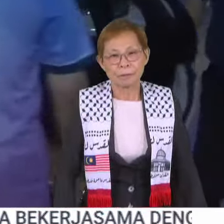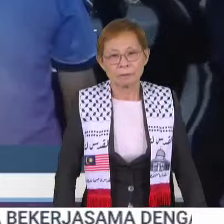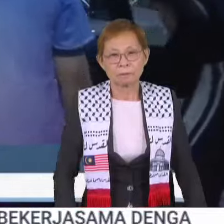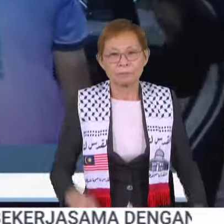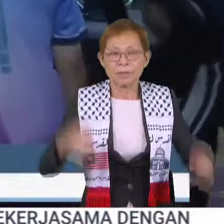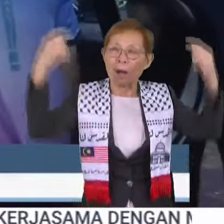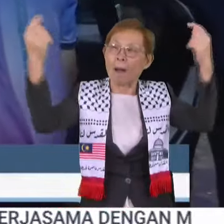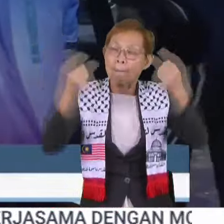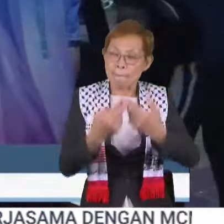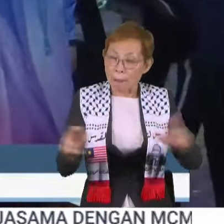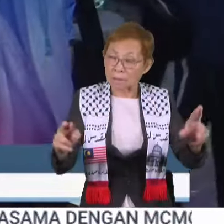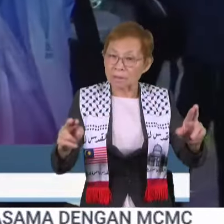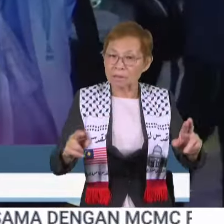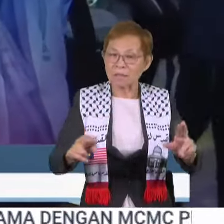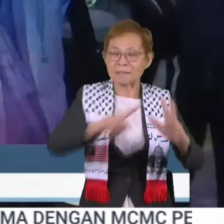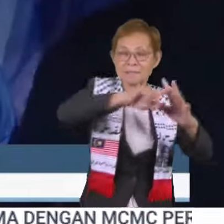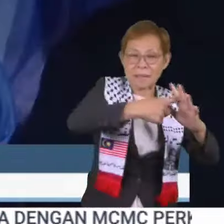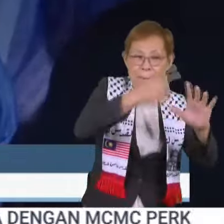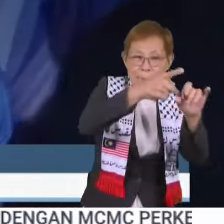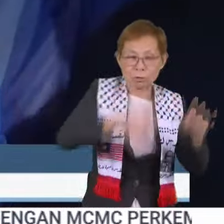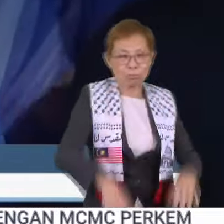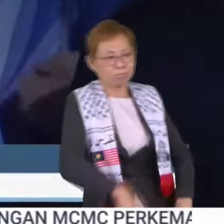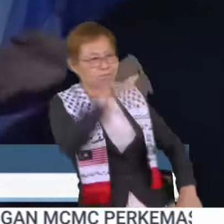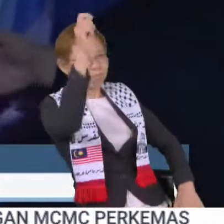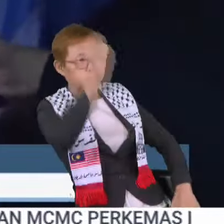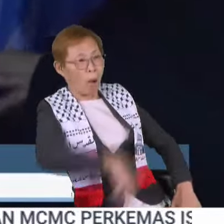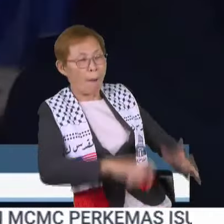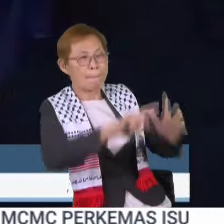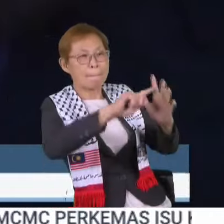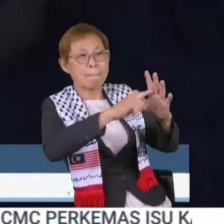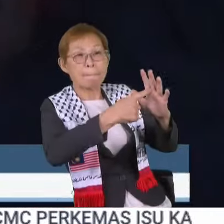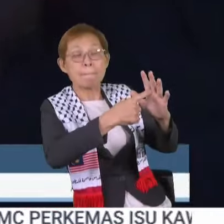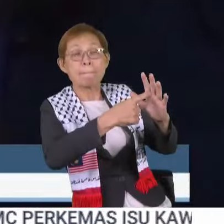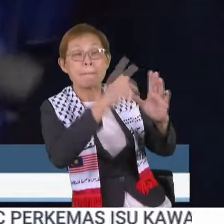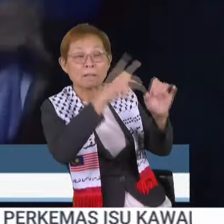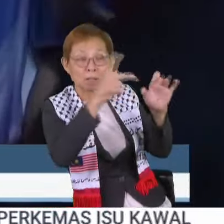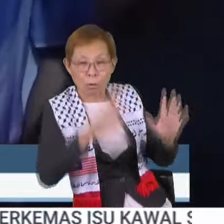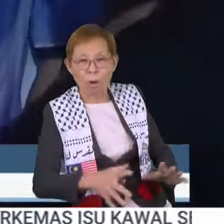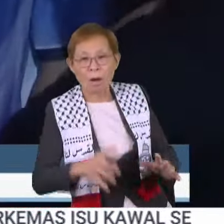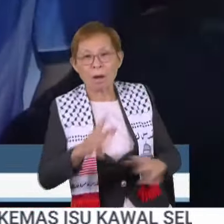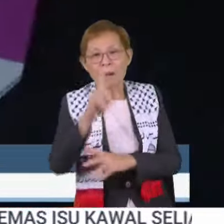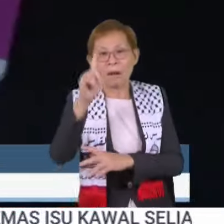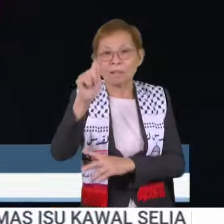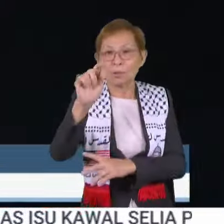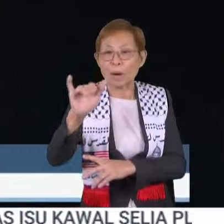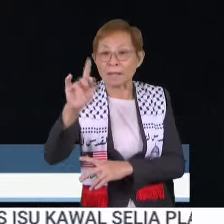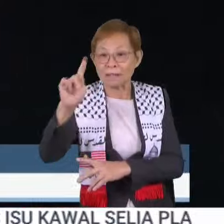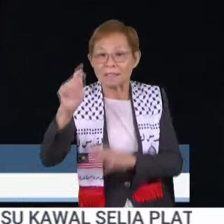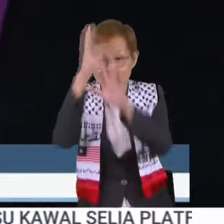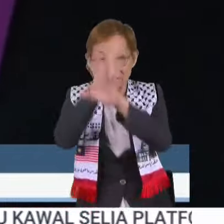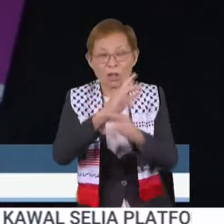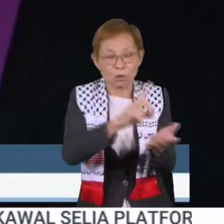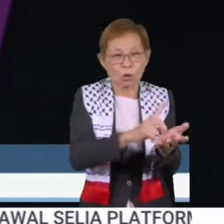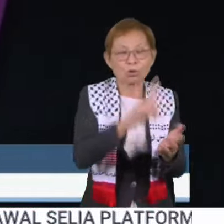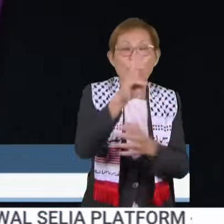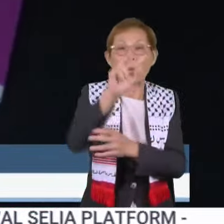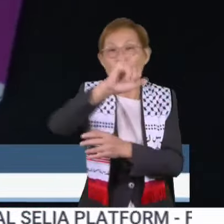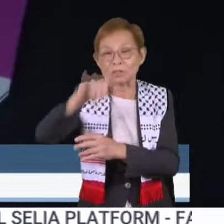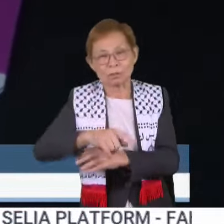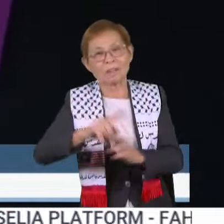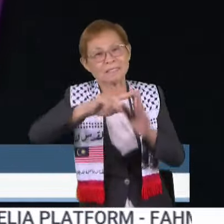upacara pelancaran dan Flag off peserta disempurnakan oleh Tuan yang terutama yang di-pertua Negeri Sarawak Tun PIN Sri Dr Wan